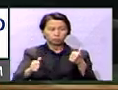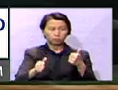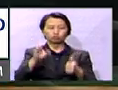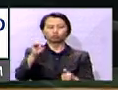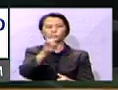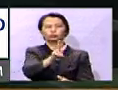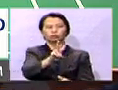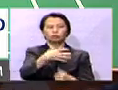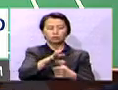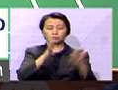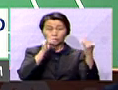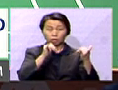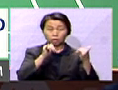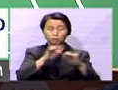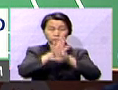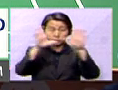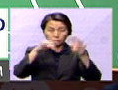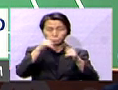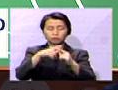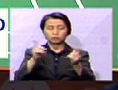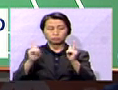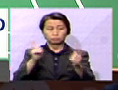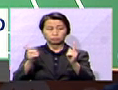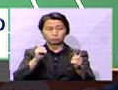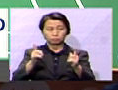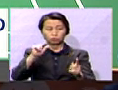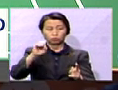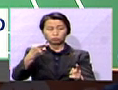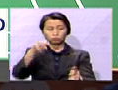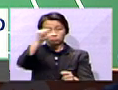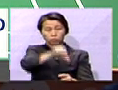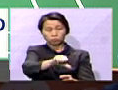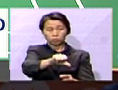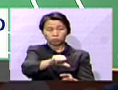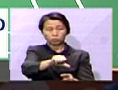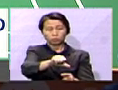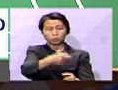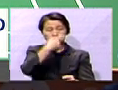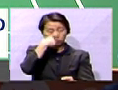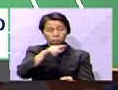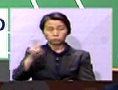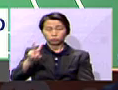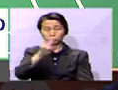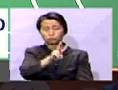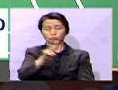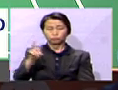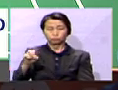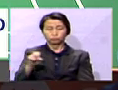0-2. Harapan negara kembali cerah apabila perseorangan Goh Jin Wei menewaskan Ni Chaun Jindapol